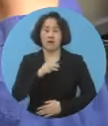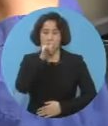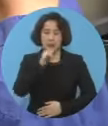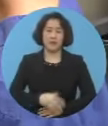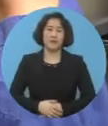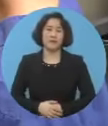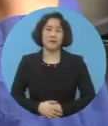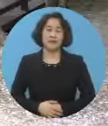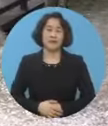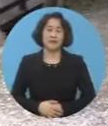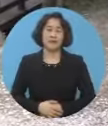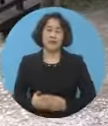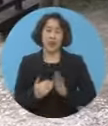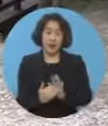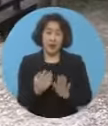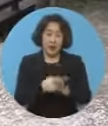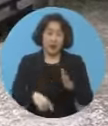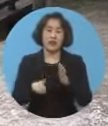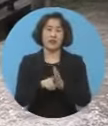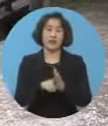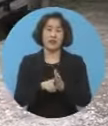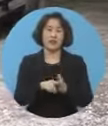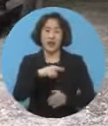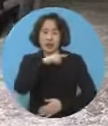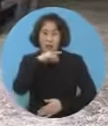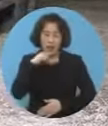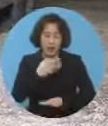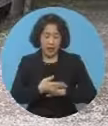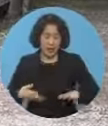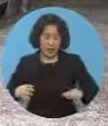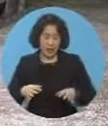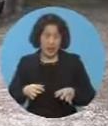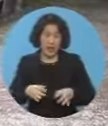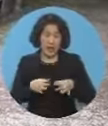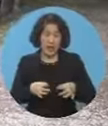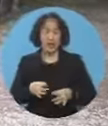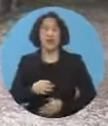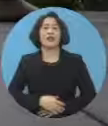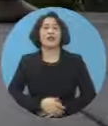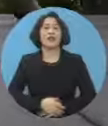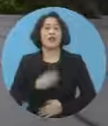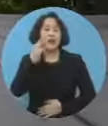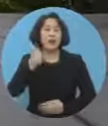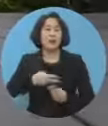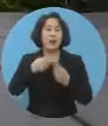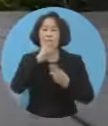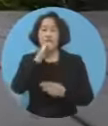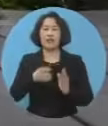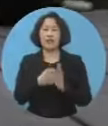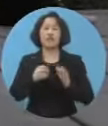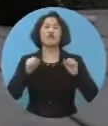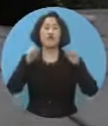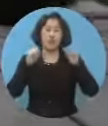있습니다 예방을 위해서는 혈관에 콜레스테롤이 쌓이지 않게 적절한 운동이 필요합니다